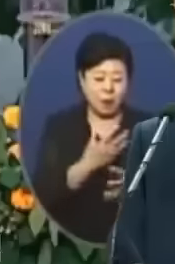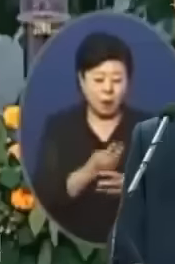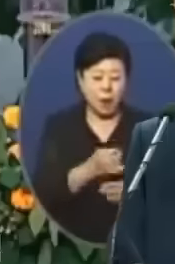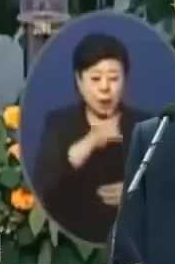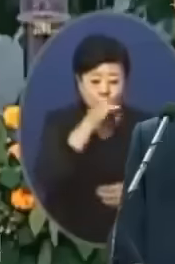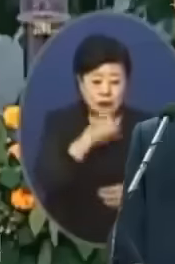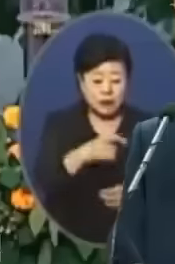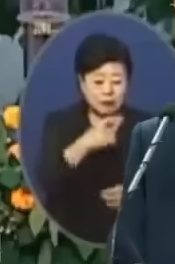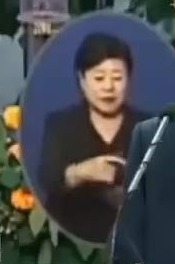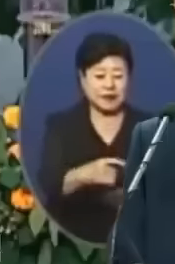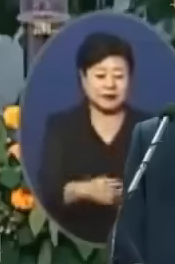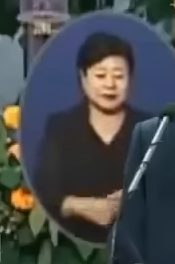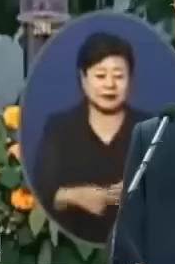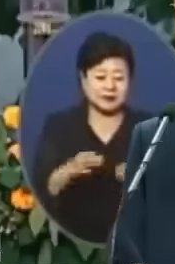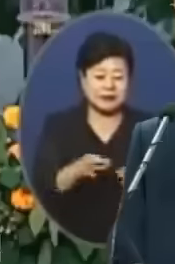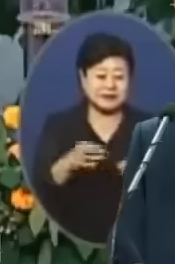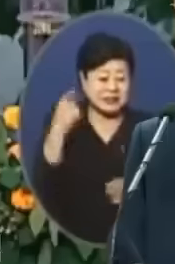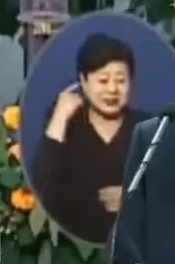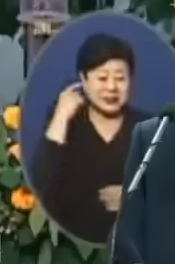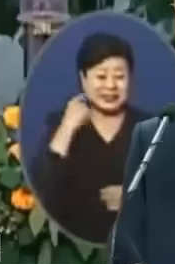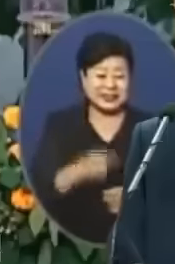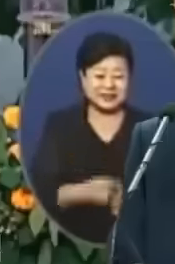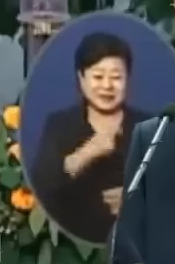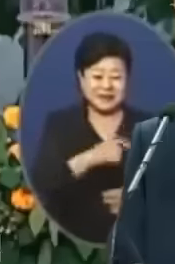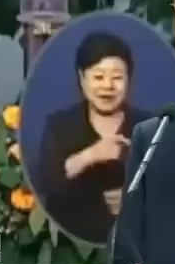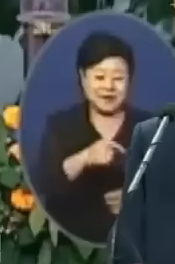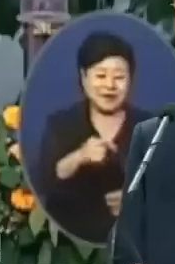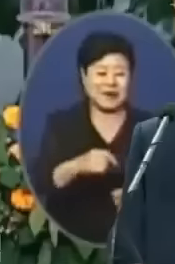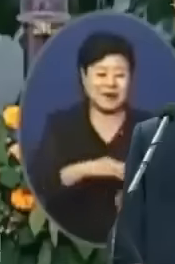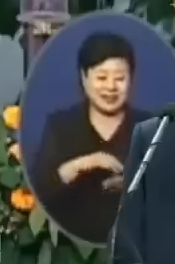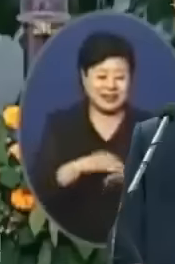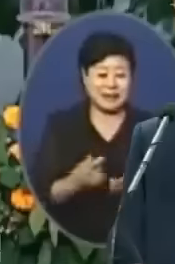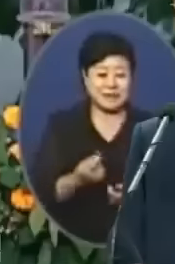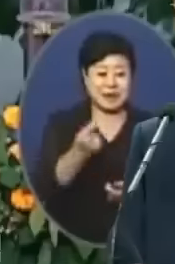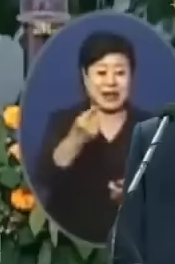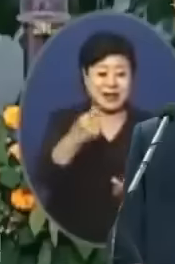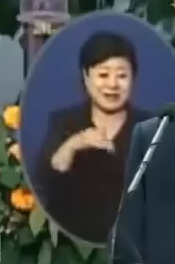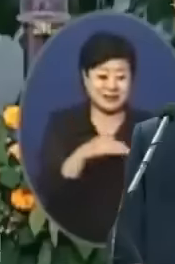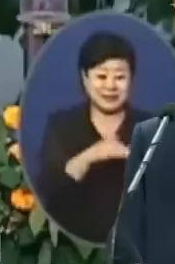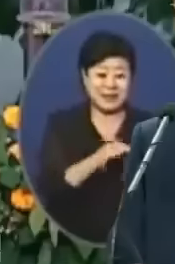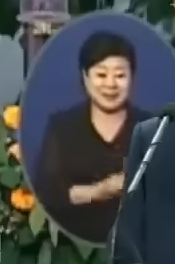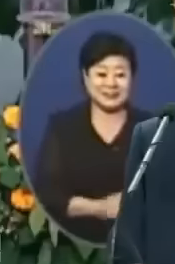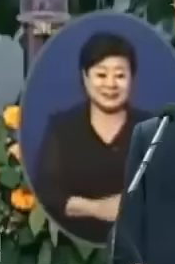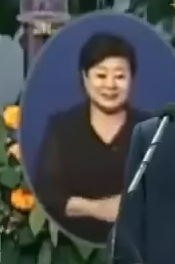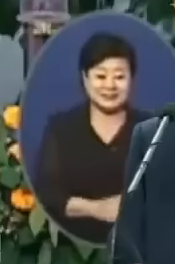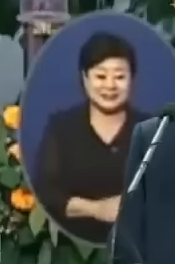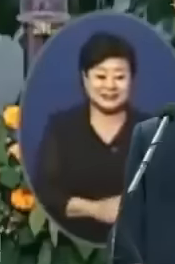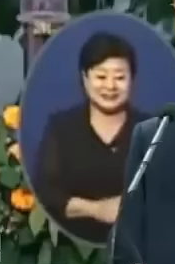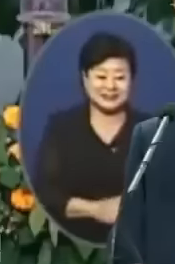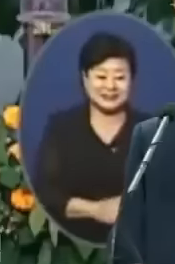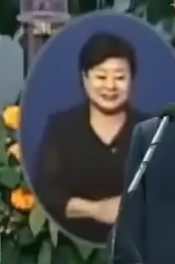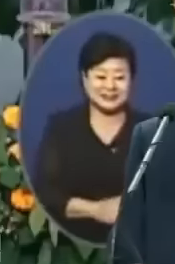바코드를 뜨면 삑삑 소리가 나고 가격이 얼마인지 대본이 나타나는 것입니다. 계산할 필요가 없는 것입니다.